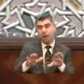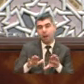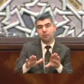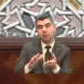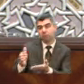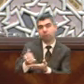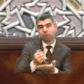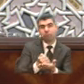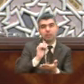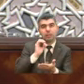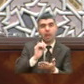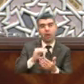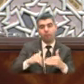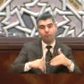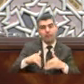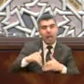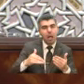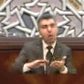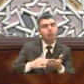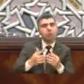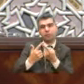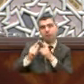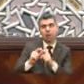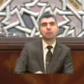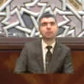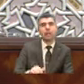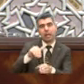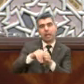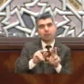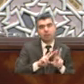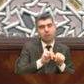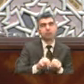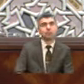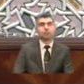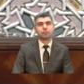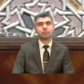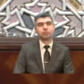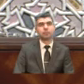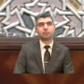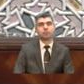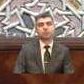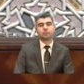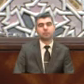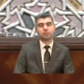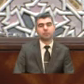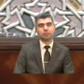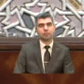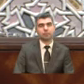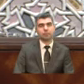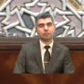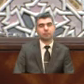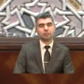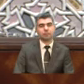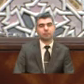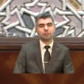والساده النواب المحترمين من فريق التجمع الدستوري، فلأحدهم الكلمه. تفضلوا سيد النائب.